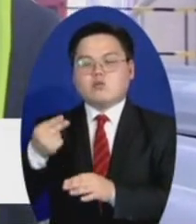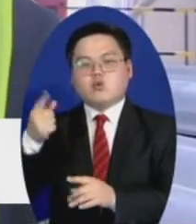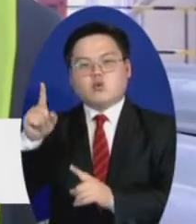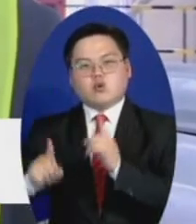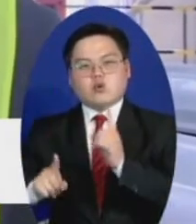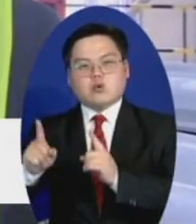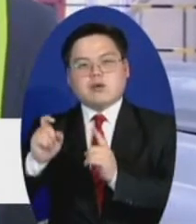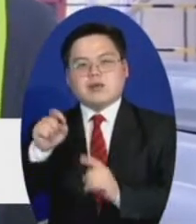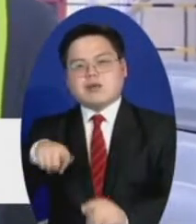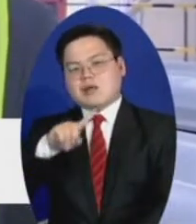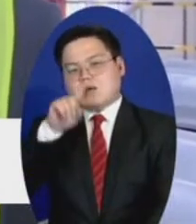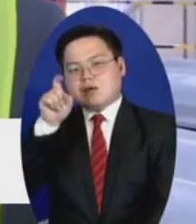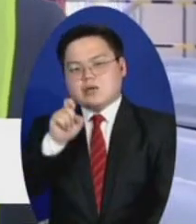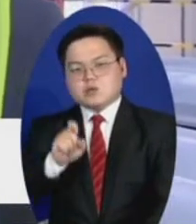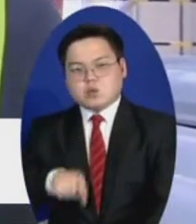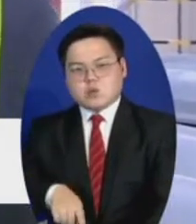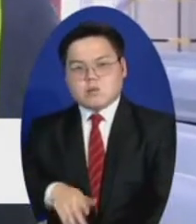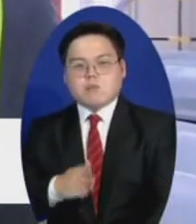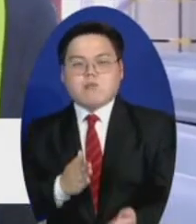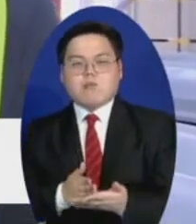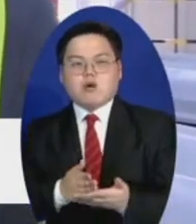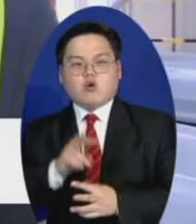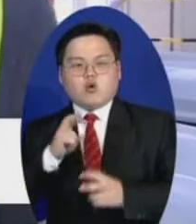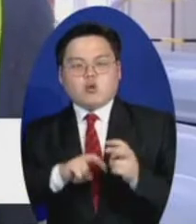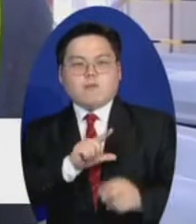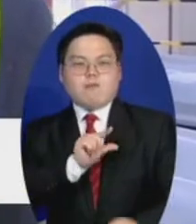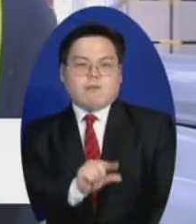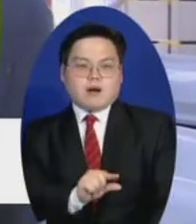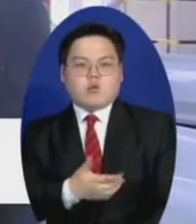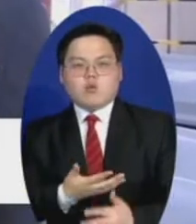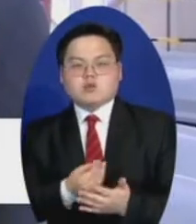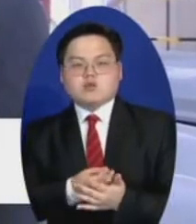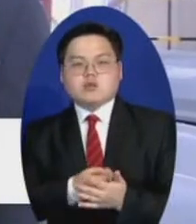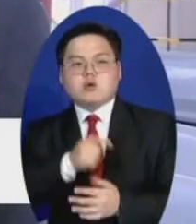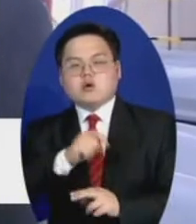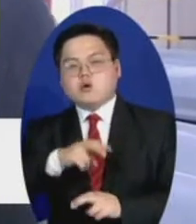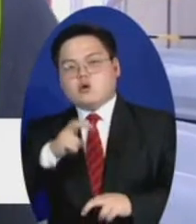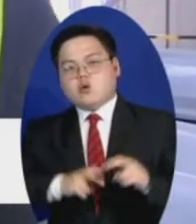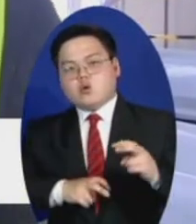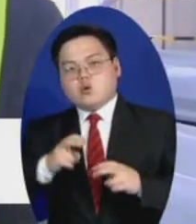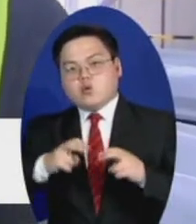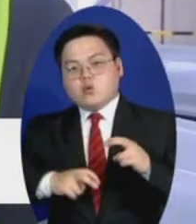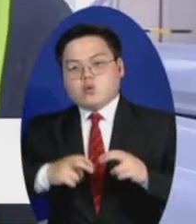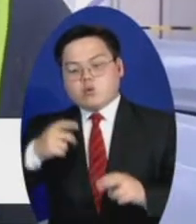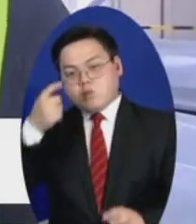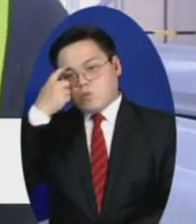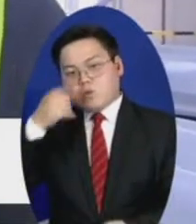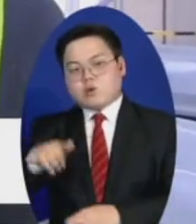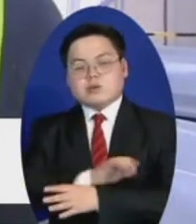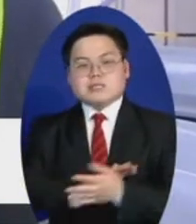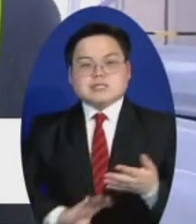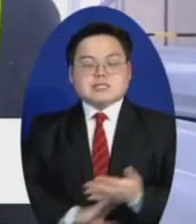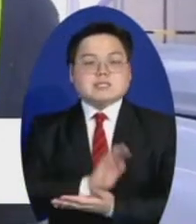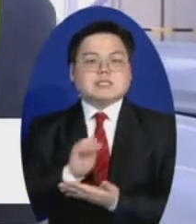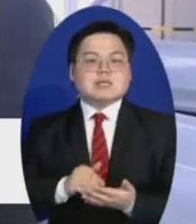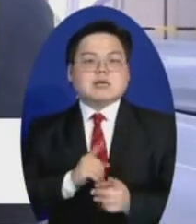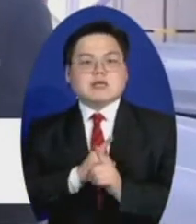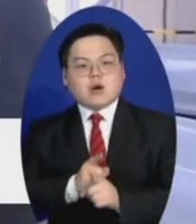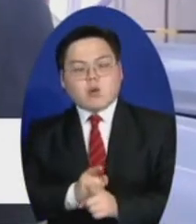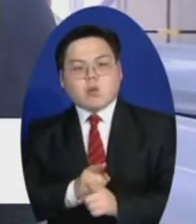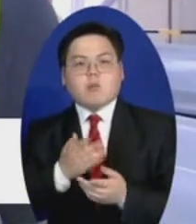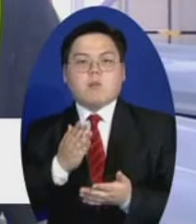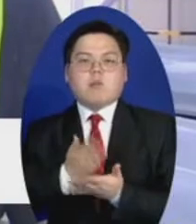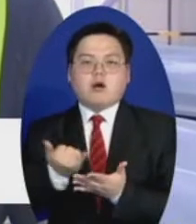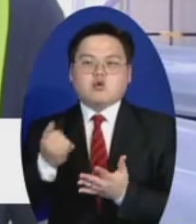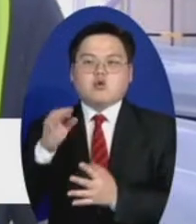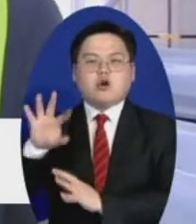өсөлттэй бас жоохон асуудал байна л да. Мэдээж бага хэмжээнд гарч байгаа. Дээрээс нь бас тэр одоо үйлдвэрлэлүүд Монгол улсын стандартын шаардлагыг хангаж байгаа юм уу